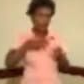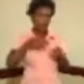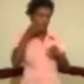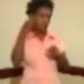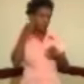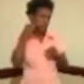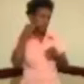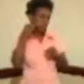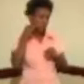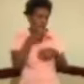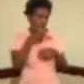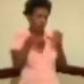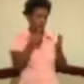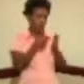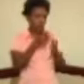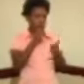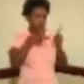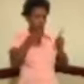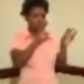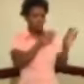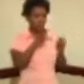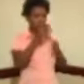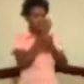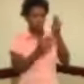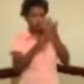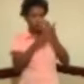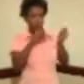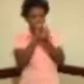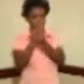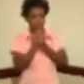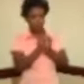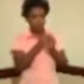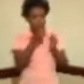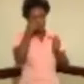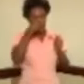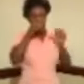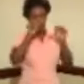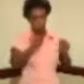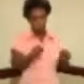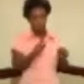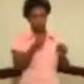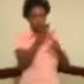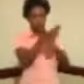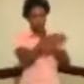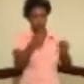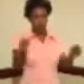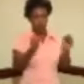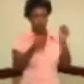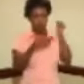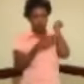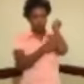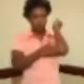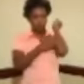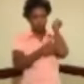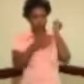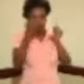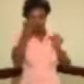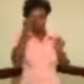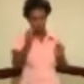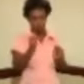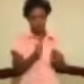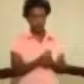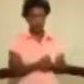C'est nous tous qui pouvons mettre main ensemble pour nous sauver. Moi, je crois que avec ceci, nous sommes capables d'avancer, aller pour